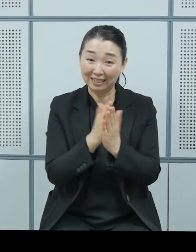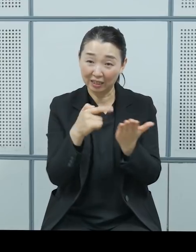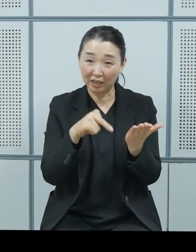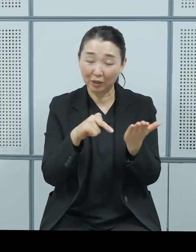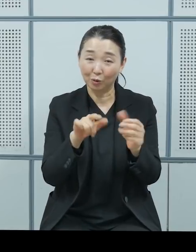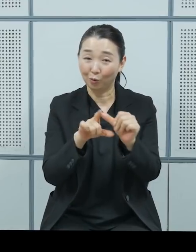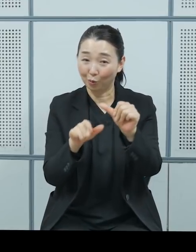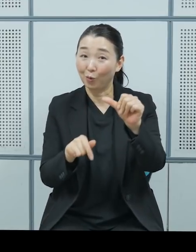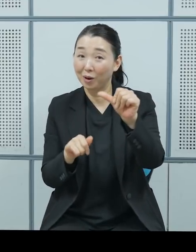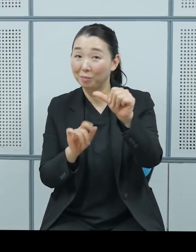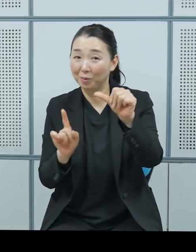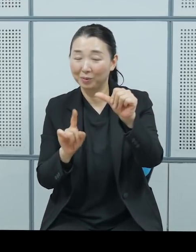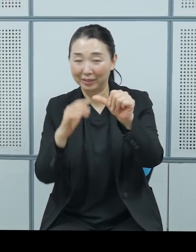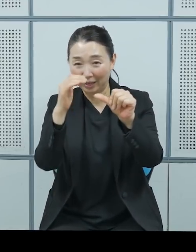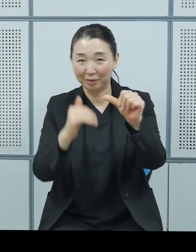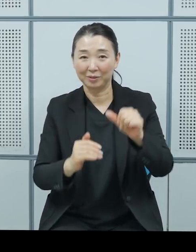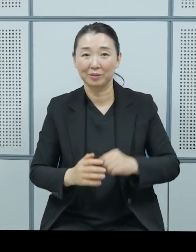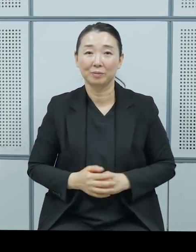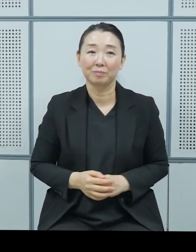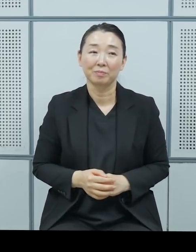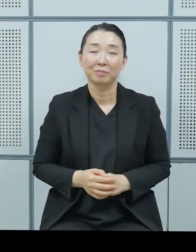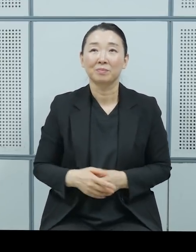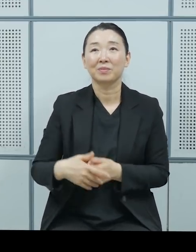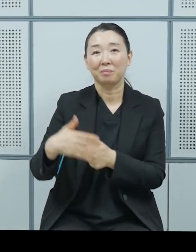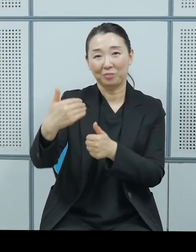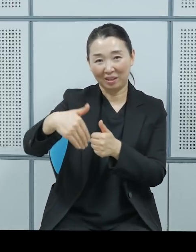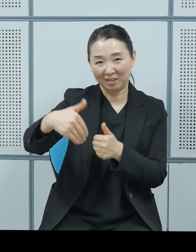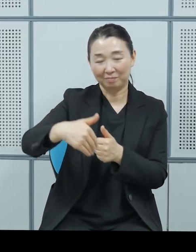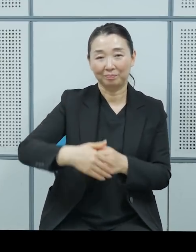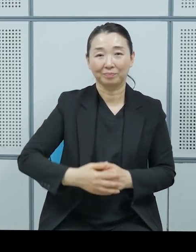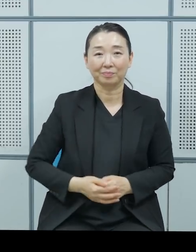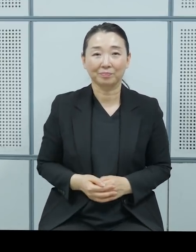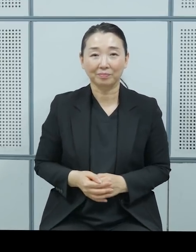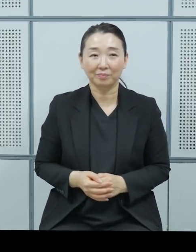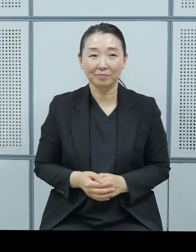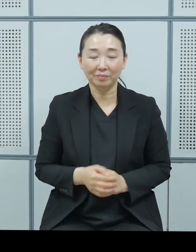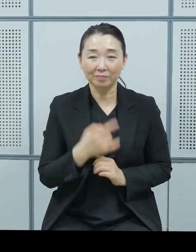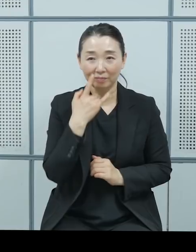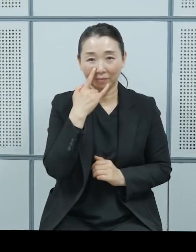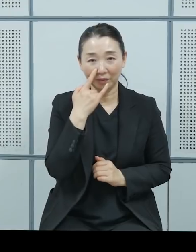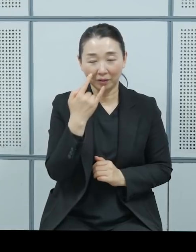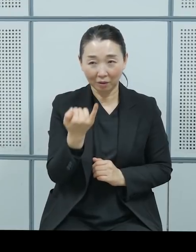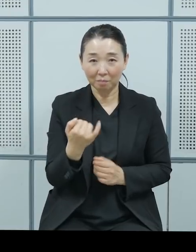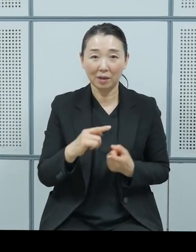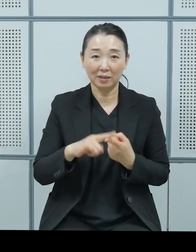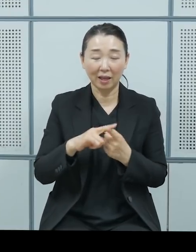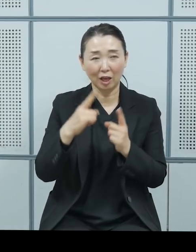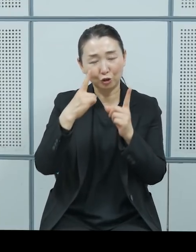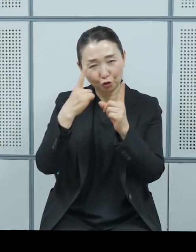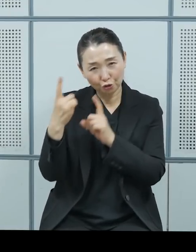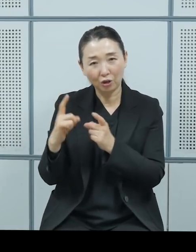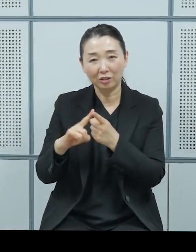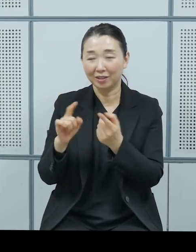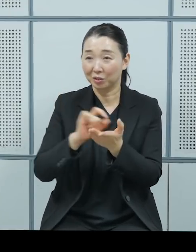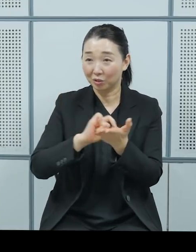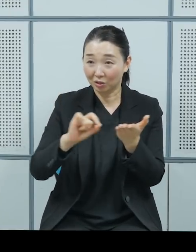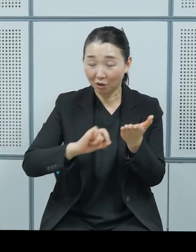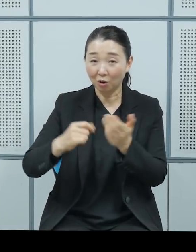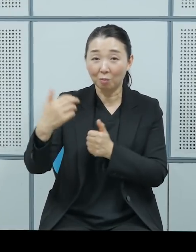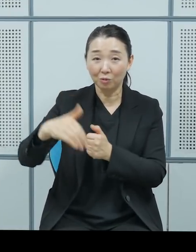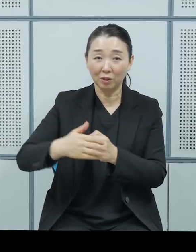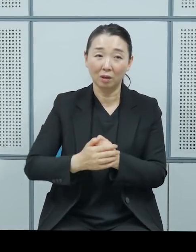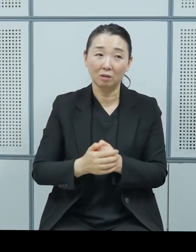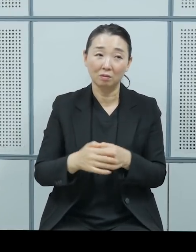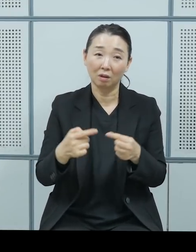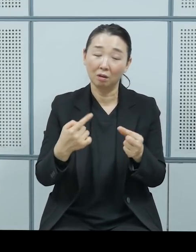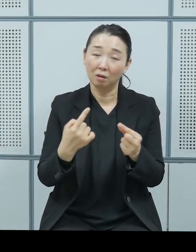5월달에 이제 청탁을 받았어요. 그 엄마에 대한 추억에 대해서 적으라고 하니까 네. 제일